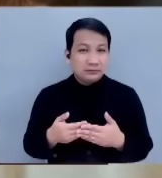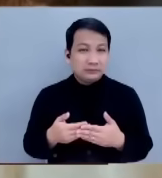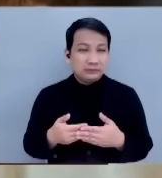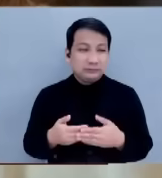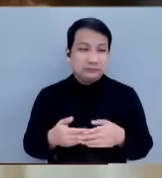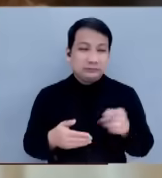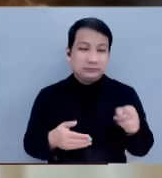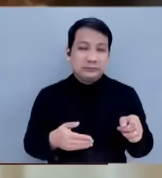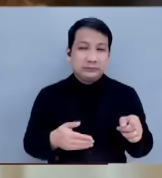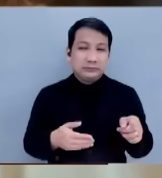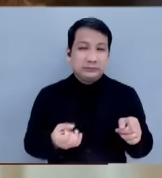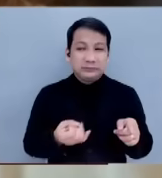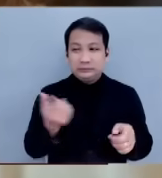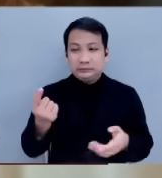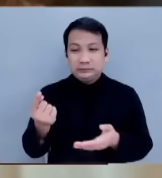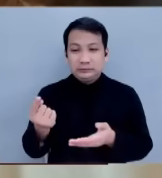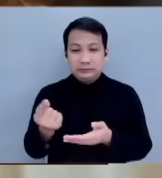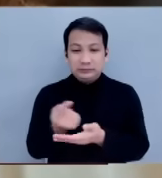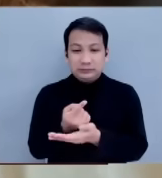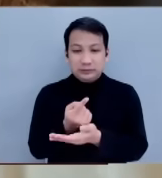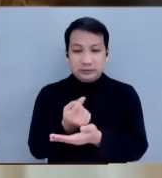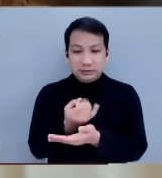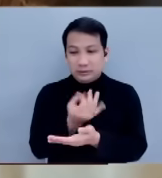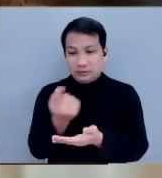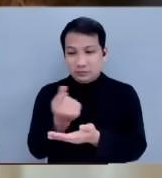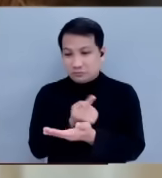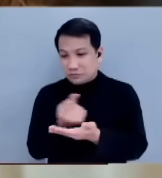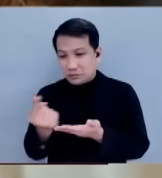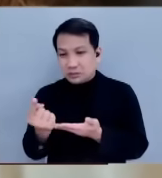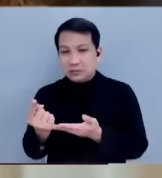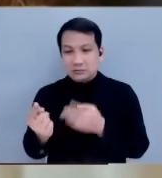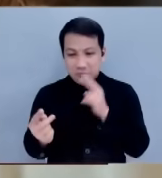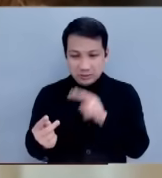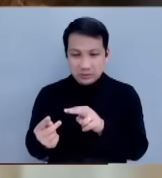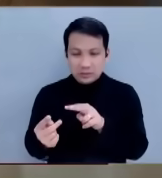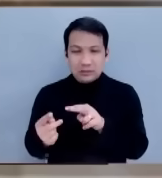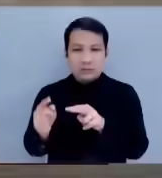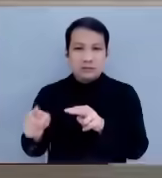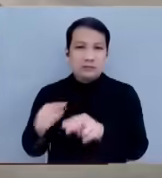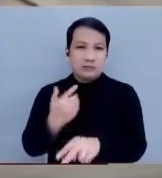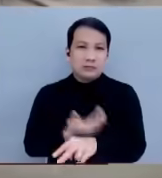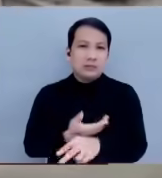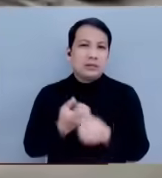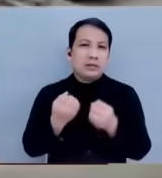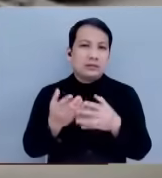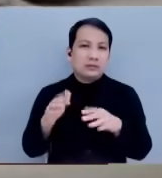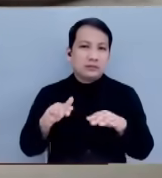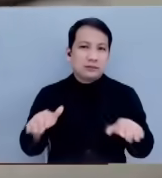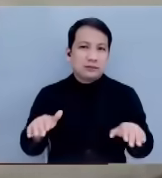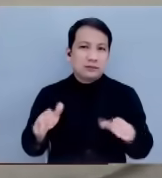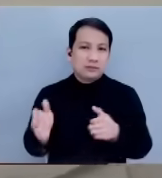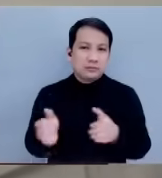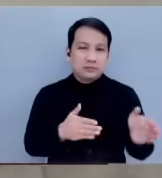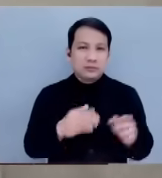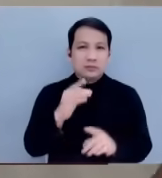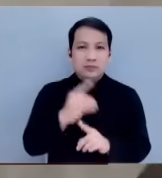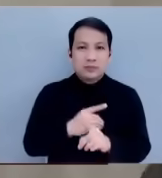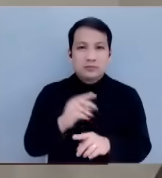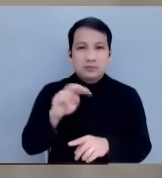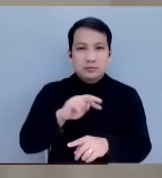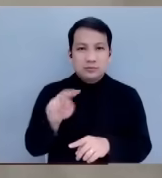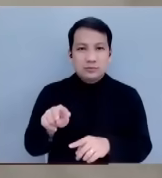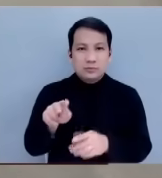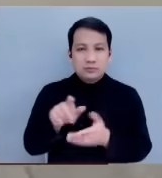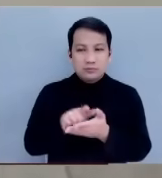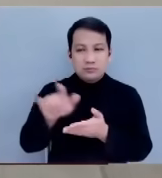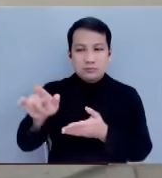Ilang weeks na lang makikita nila yung anak namin eh. Ang dami niyang plano. Sa December 22, nakatakdang umuwi ng Pilipinas